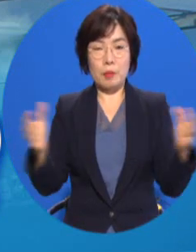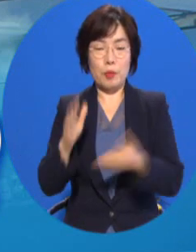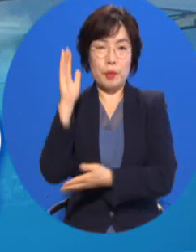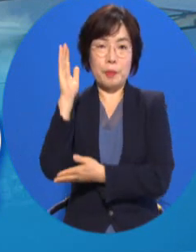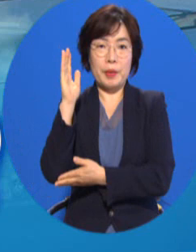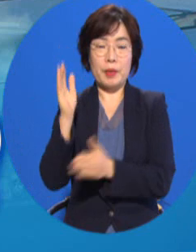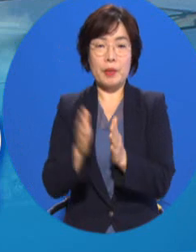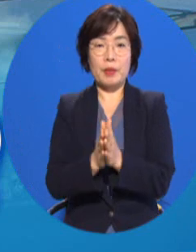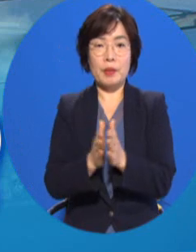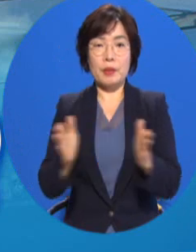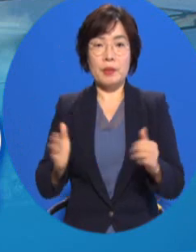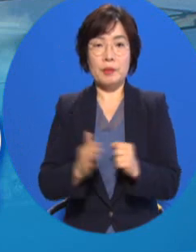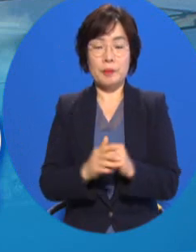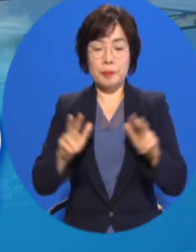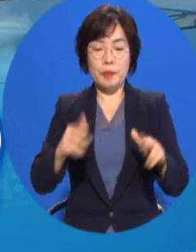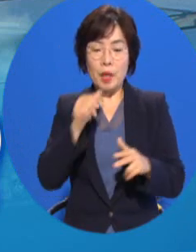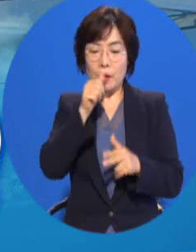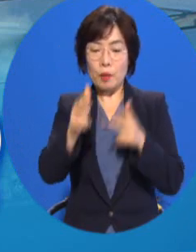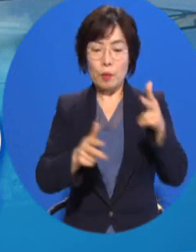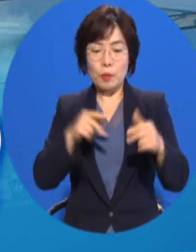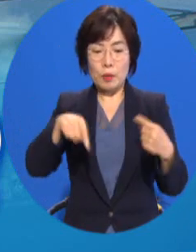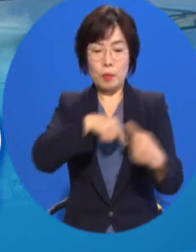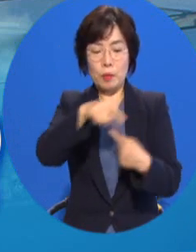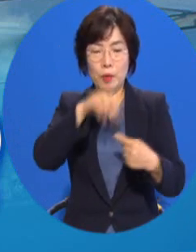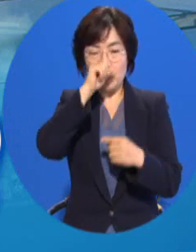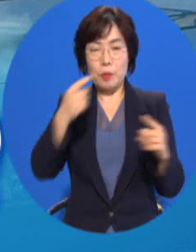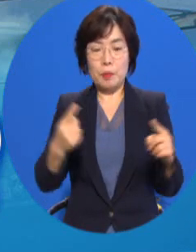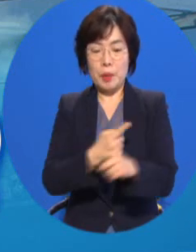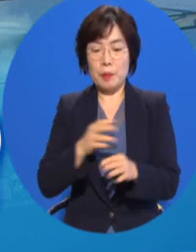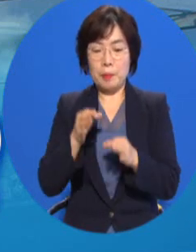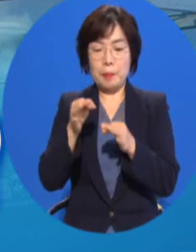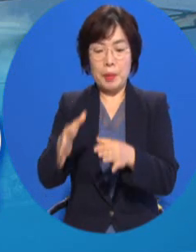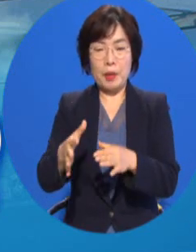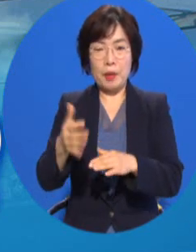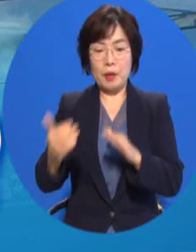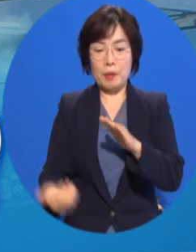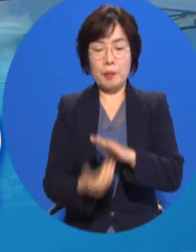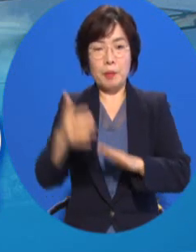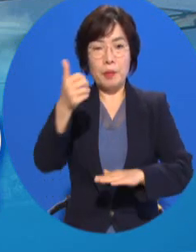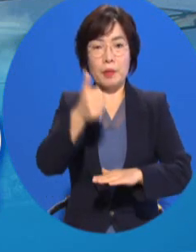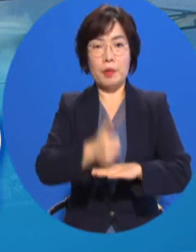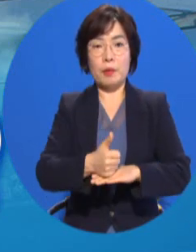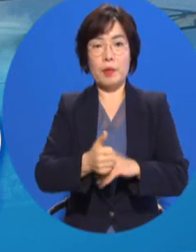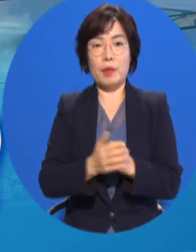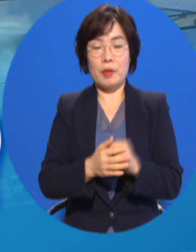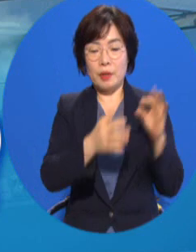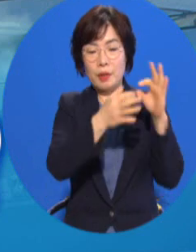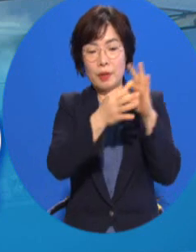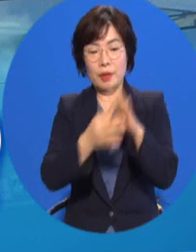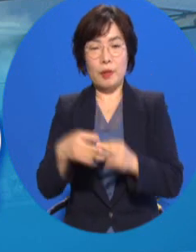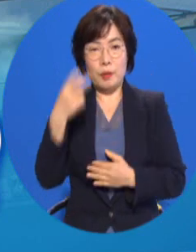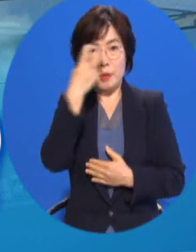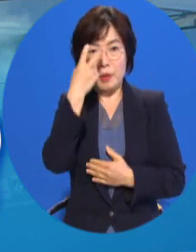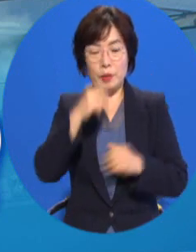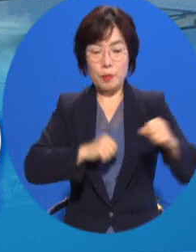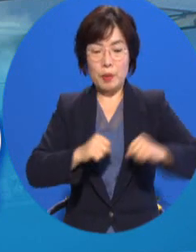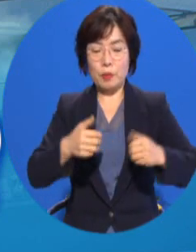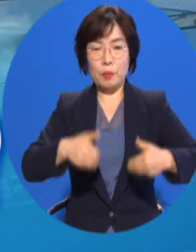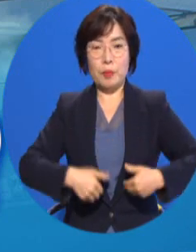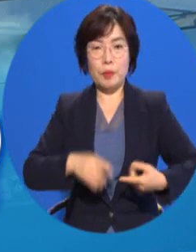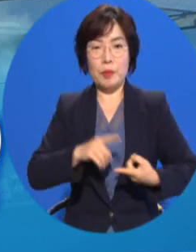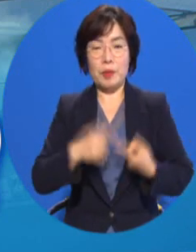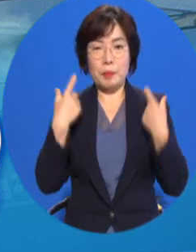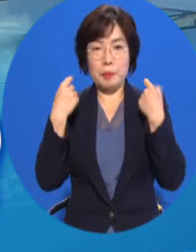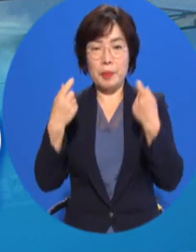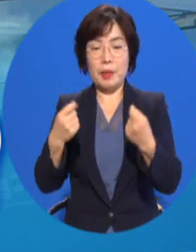가졌습니다. 그동안 포스코의 환경 개선 비용 투자라는 성과를 이끌어냈지만 지속적인 감시 활동의 필요성은 여전해